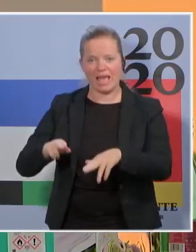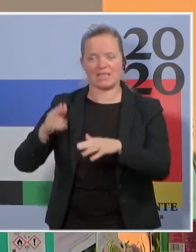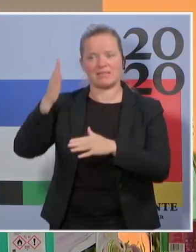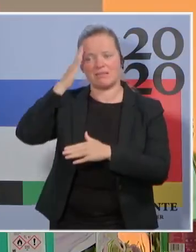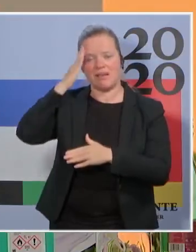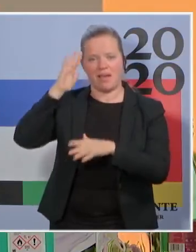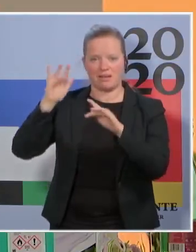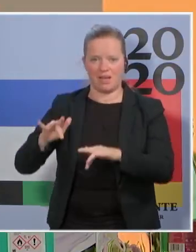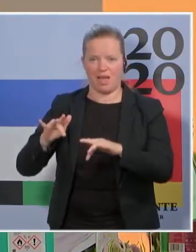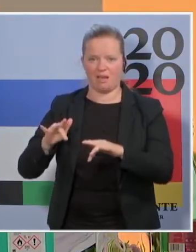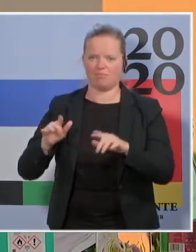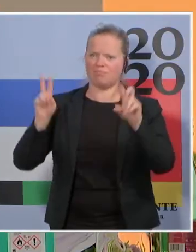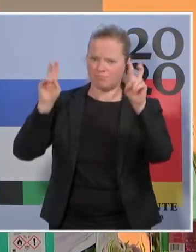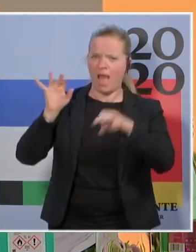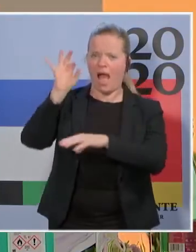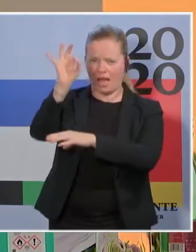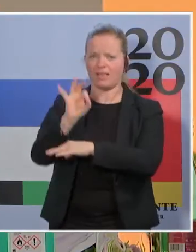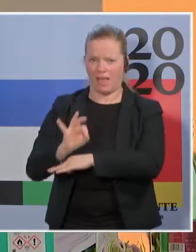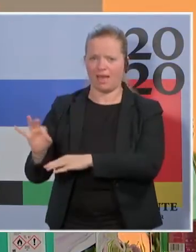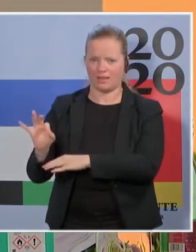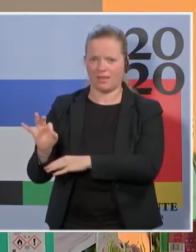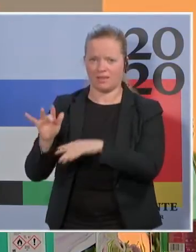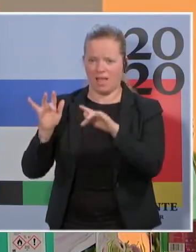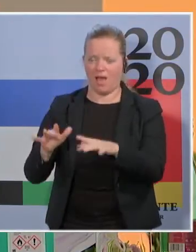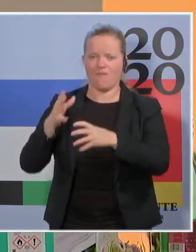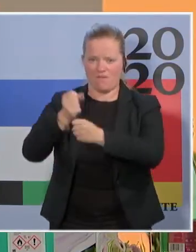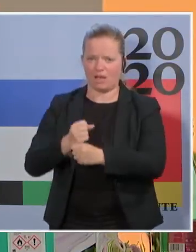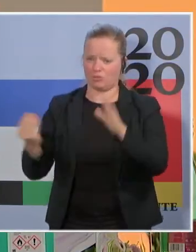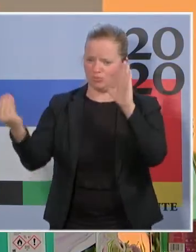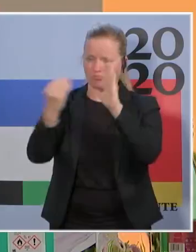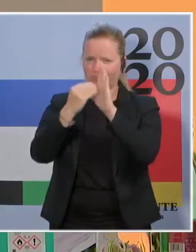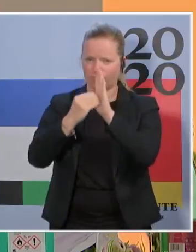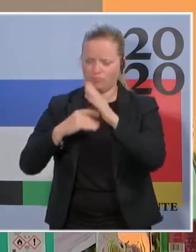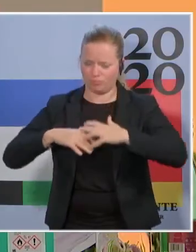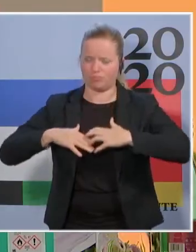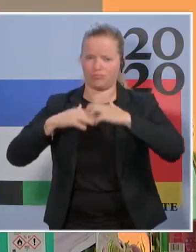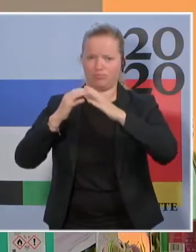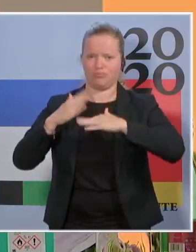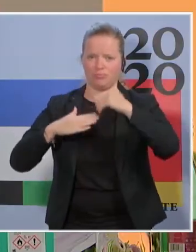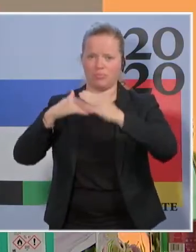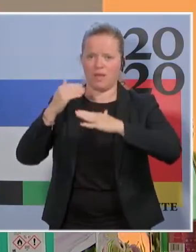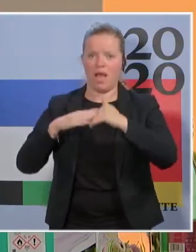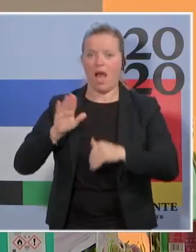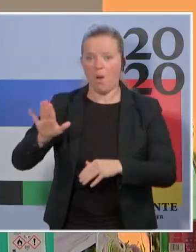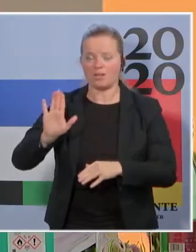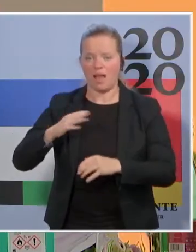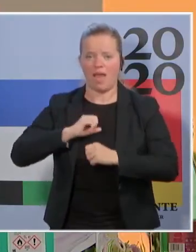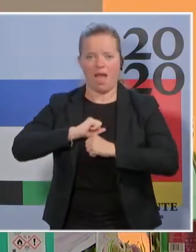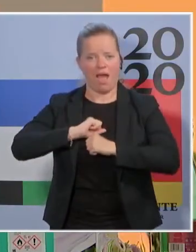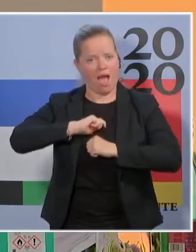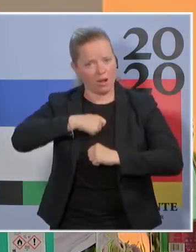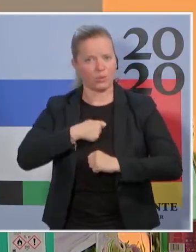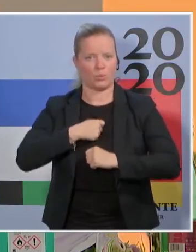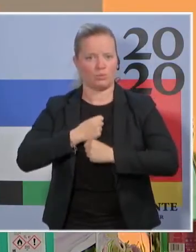nicht nur als Architekt hier Wesentliches geleistet hat in dieser Verfassung, sondern der auch in seiner Haltung, vielleicht auch heute